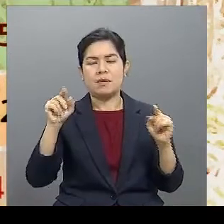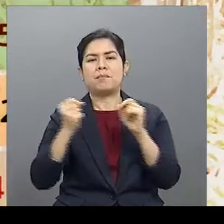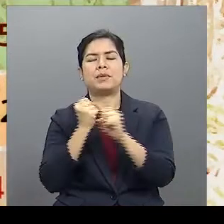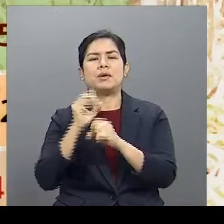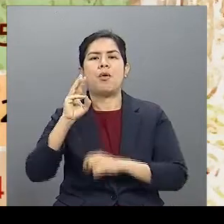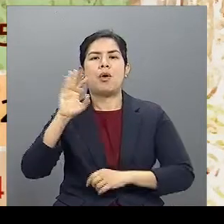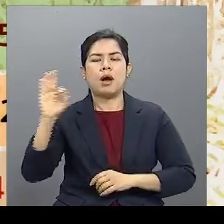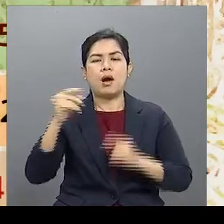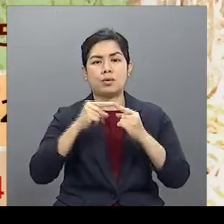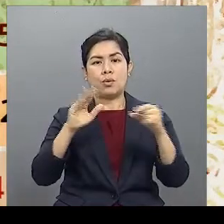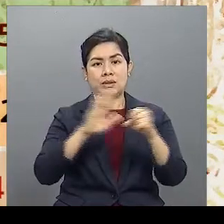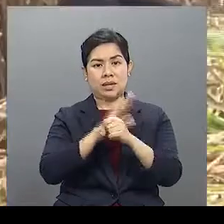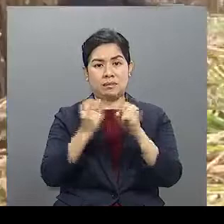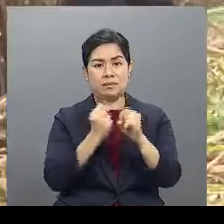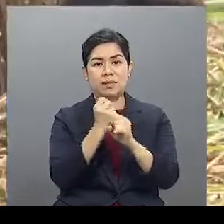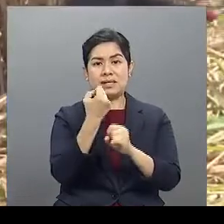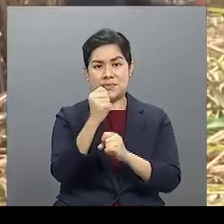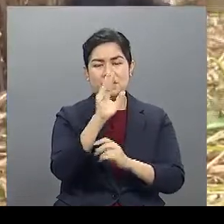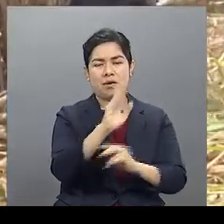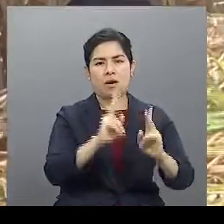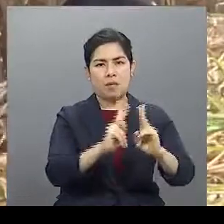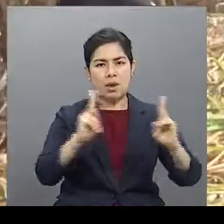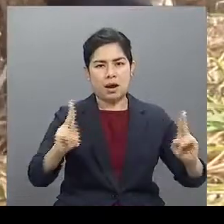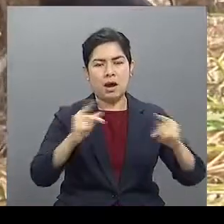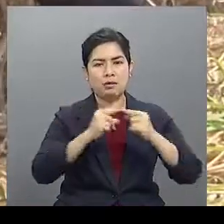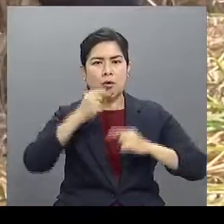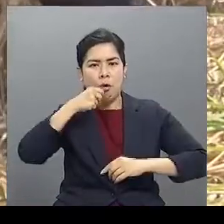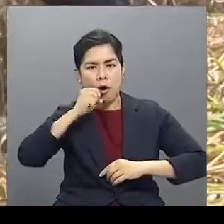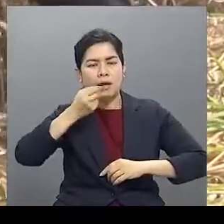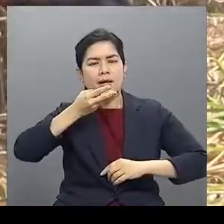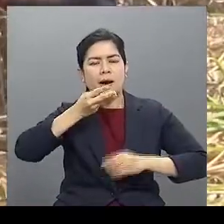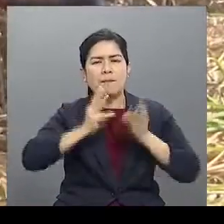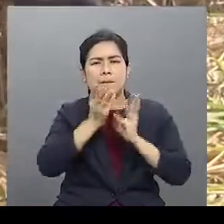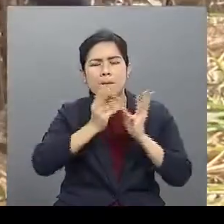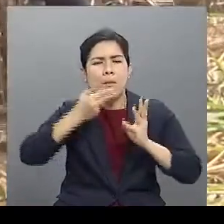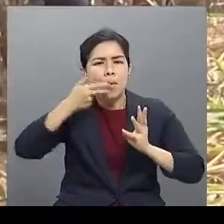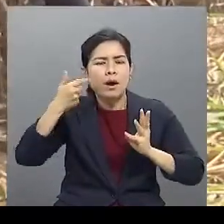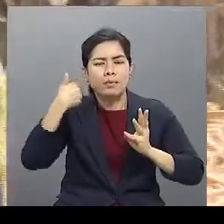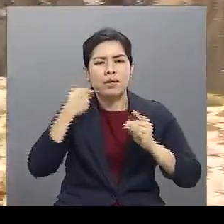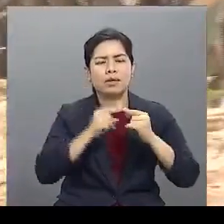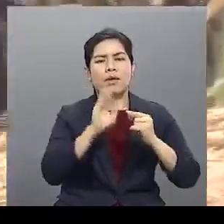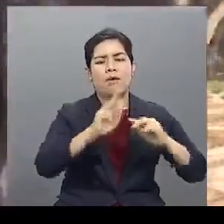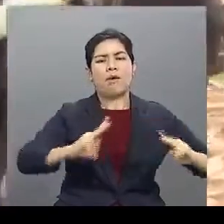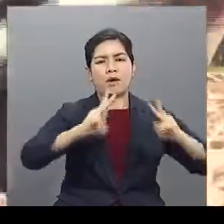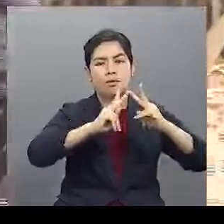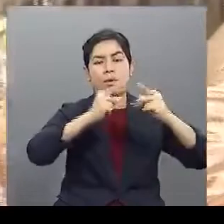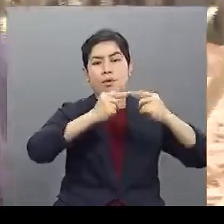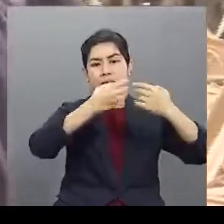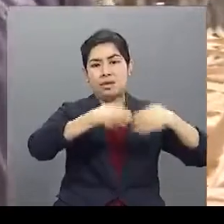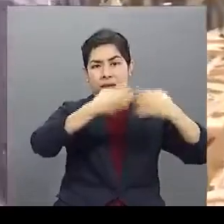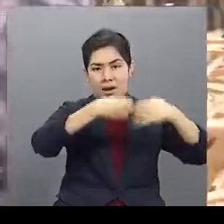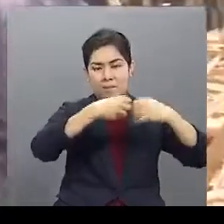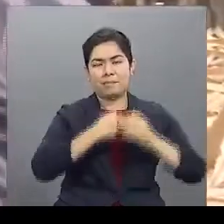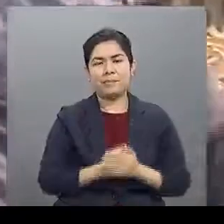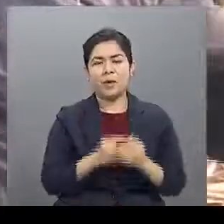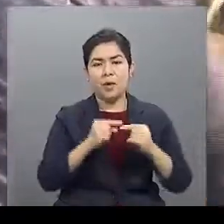านคณะกรรมการอ้อยและน้ำตาลทรายกระทรวงอุตสาหกรรมกำหนดให้อุตสาหกรรมอ้อยและน้ำตาลทรายค่ะเพิ่มพื้นที่ปลูกอ้อยจาก10ล้